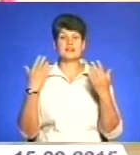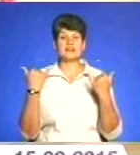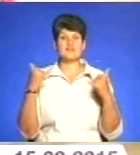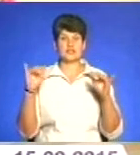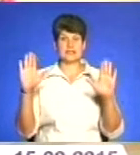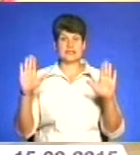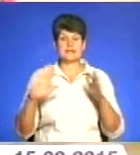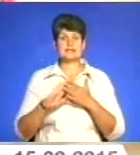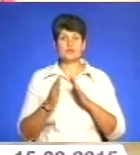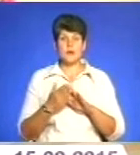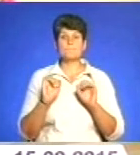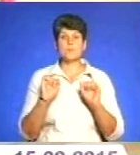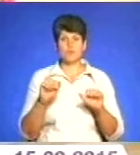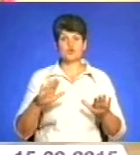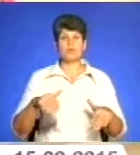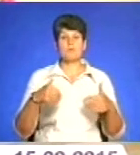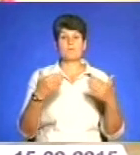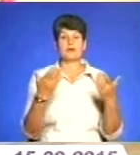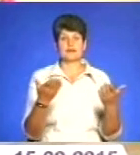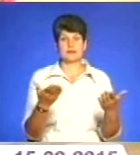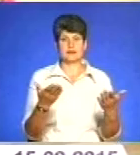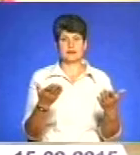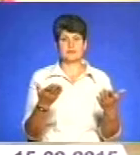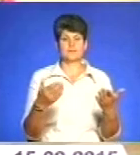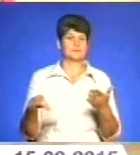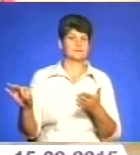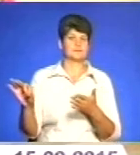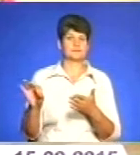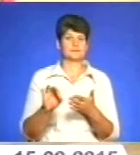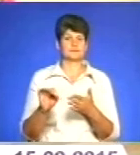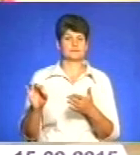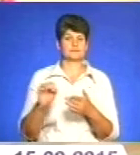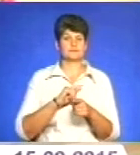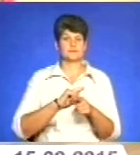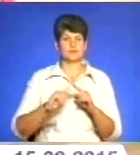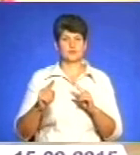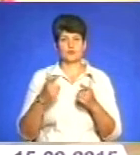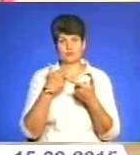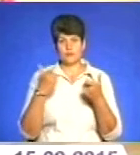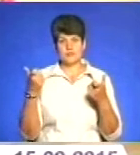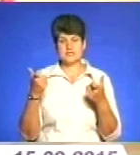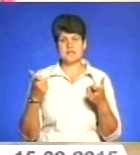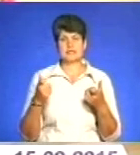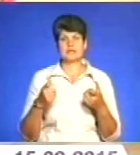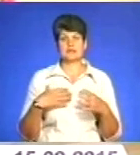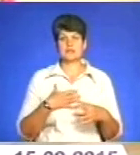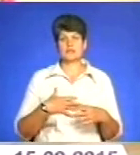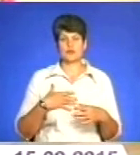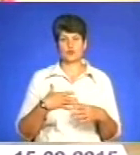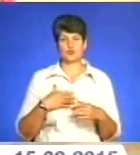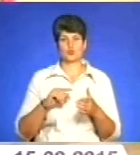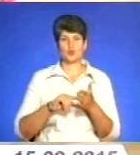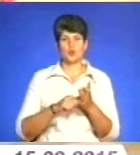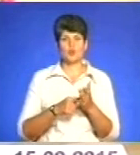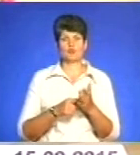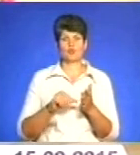ми можемо передати моментально цю інформацію через тривожну кнопку органи внутрішніх